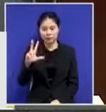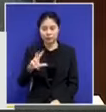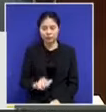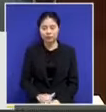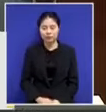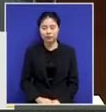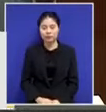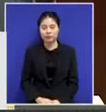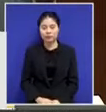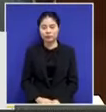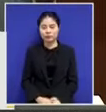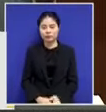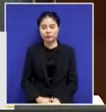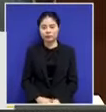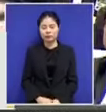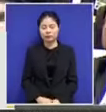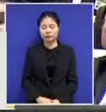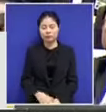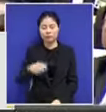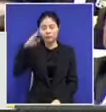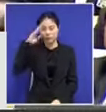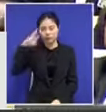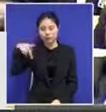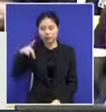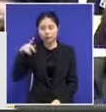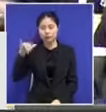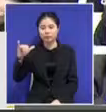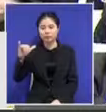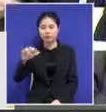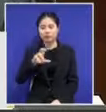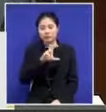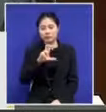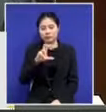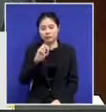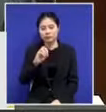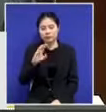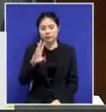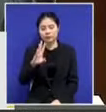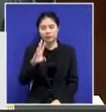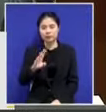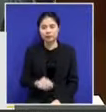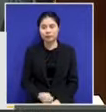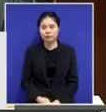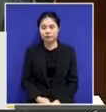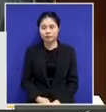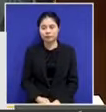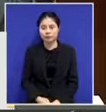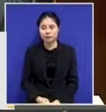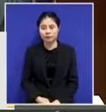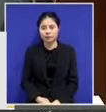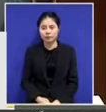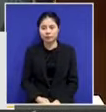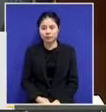ดิษฐ์เหลืองอลาม พลเอกประยุทธ์จันทร์โอชาครับ 304นายประเดิมชัยบุญช่ว